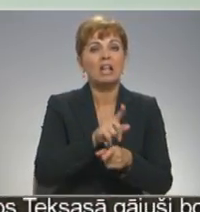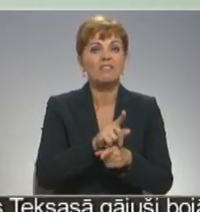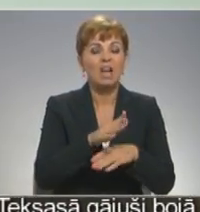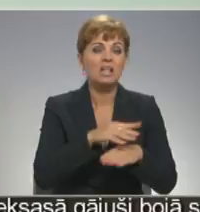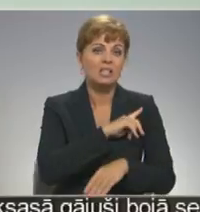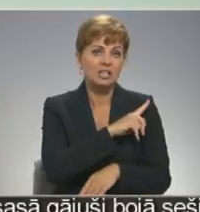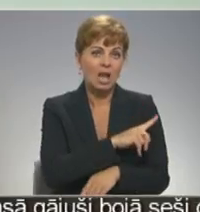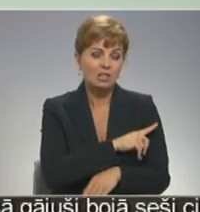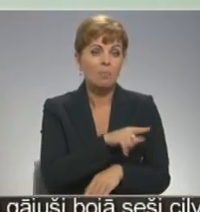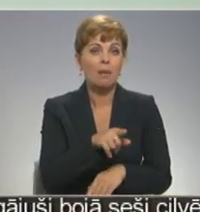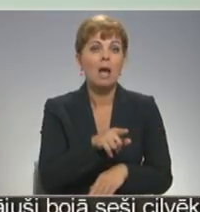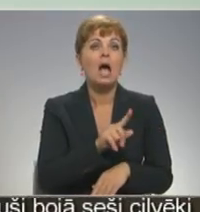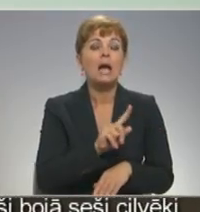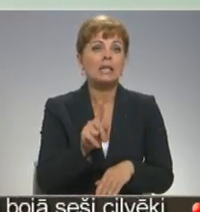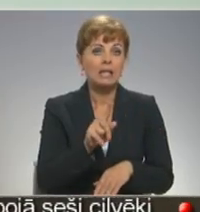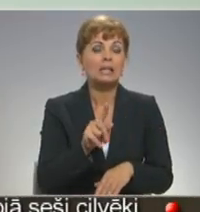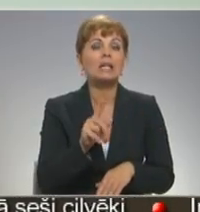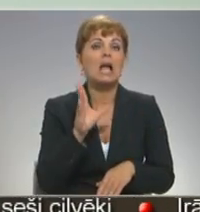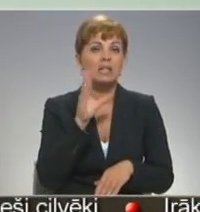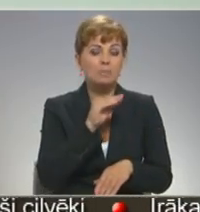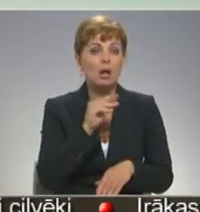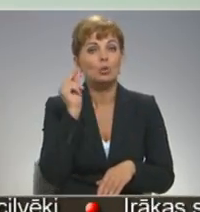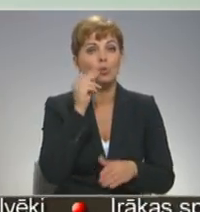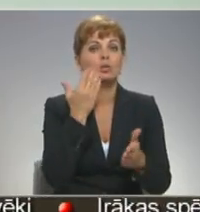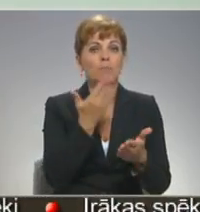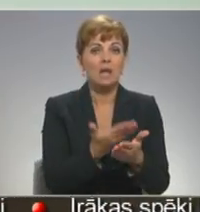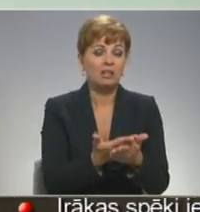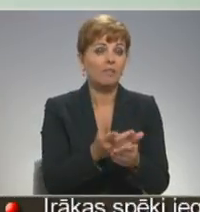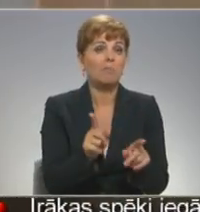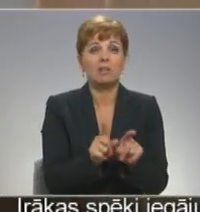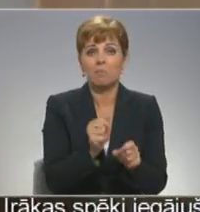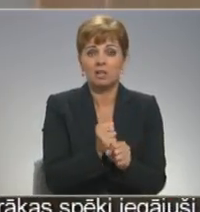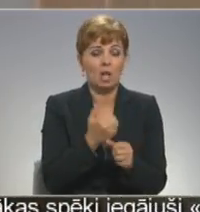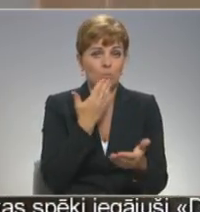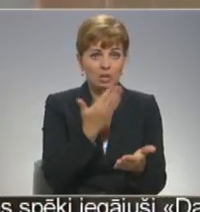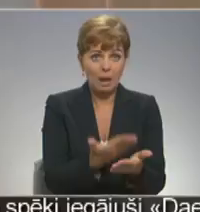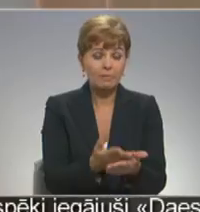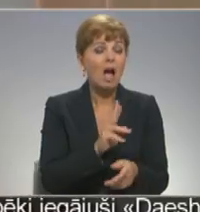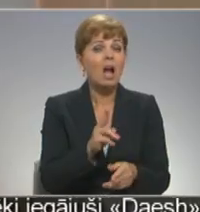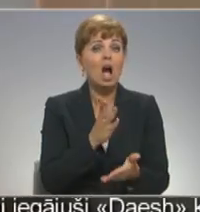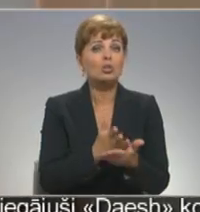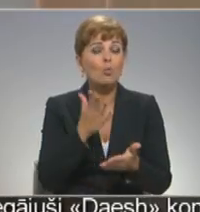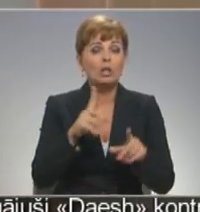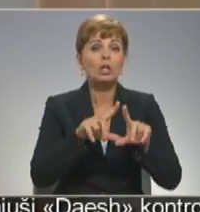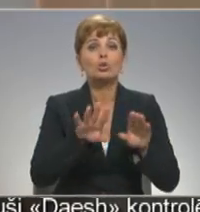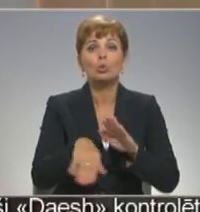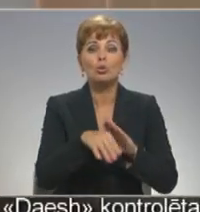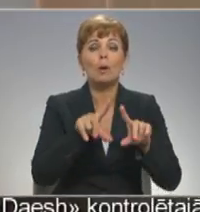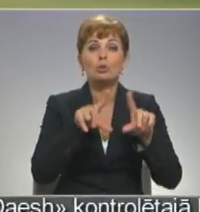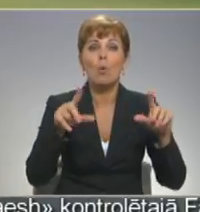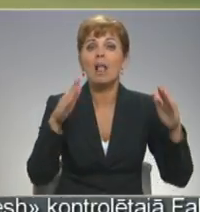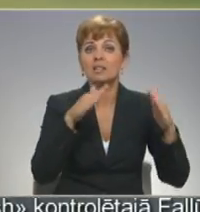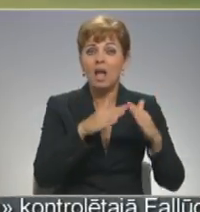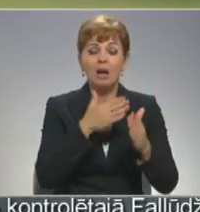Protams, iespējas ir, kursus jau viņi piedāvā, bet darbu jau viņi tāpat nepiedāvā. Kas notiks ar tukšajām skolsēkām vēl netiek